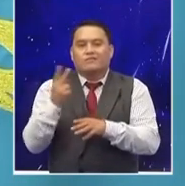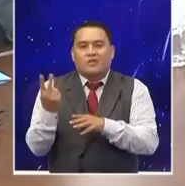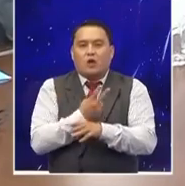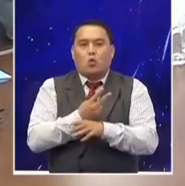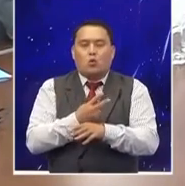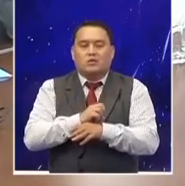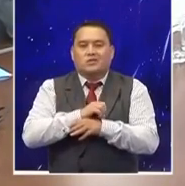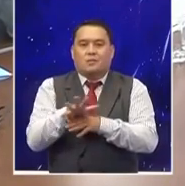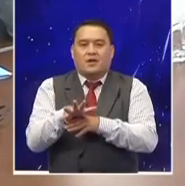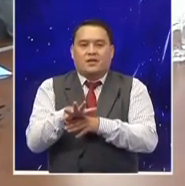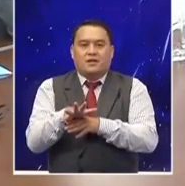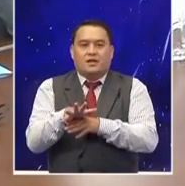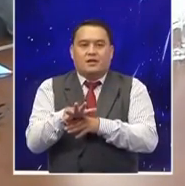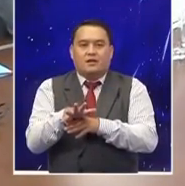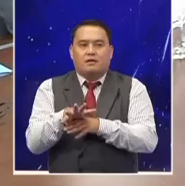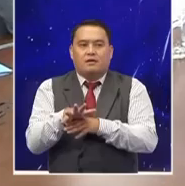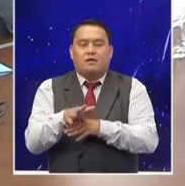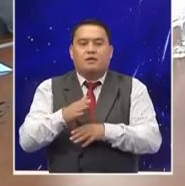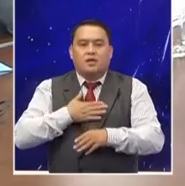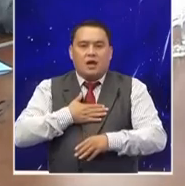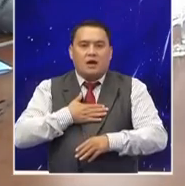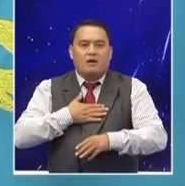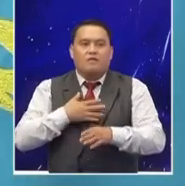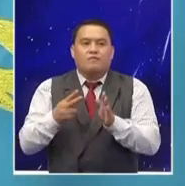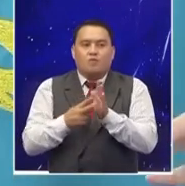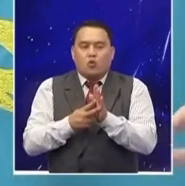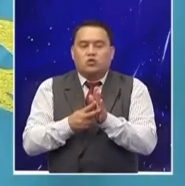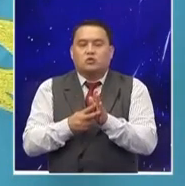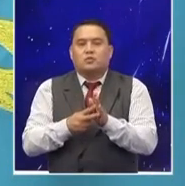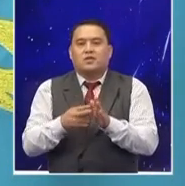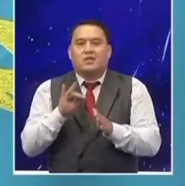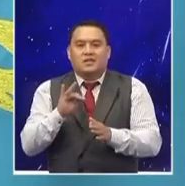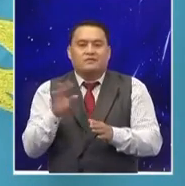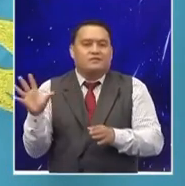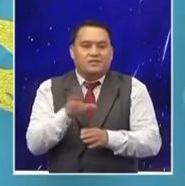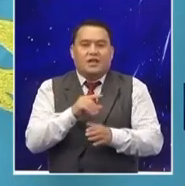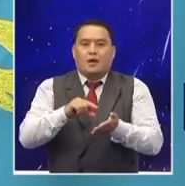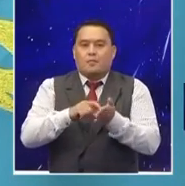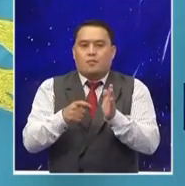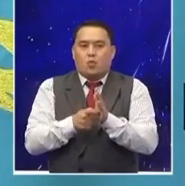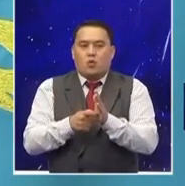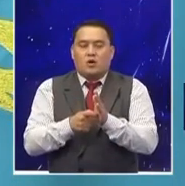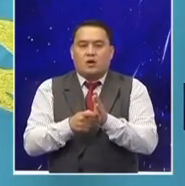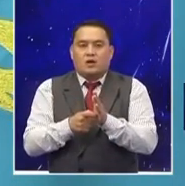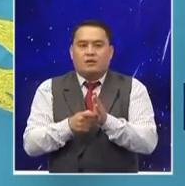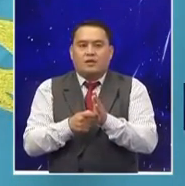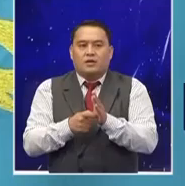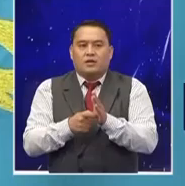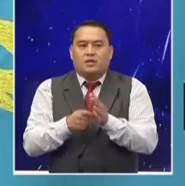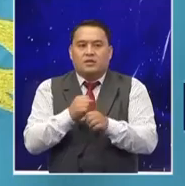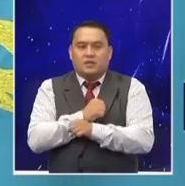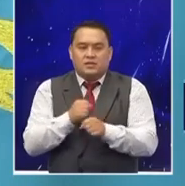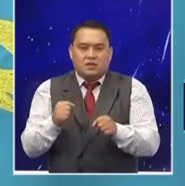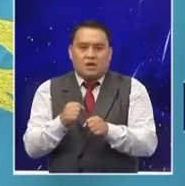2 реанимационных отделений может и плюс всем палаты во всем полагаться не сделать